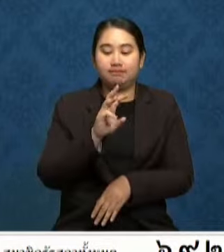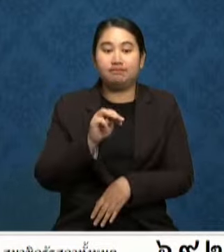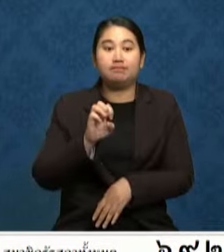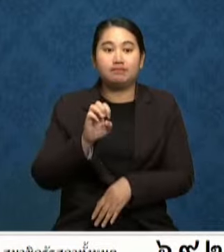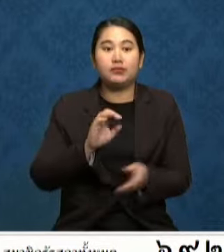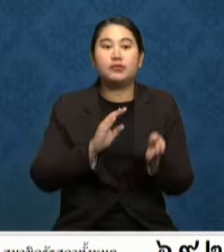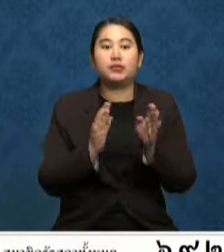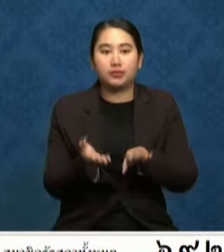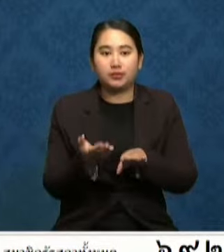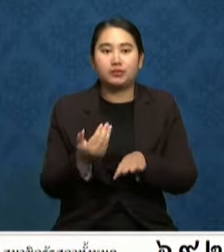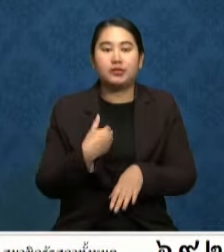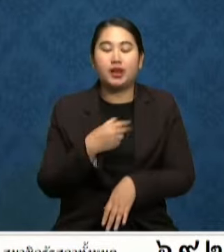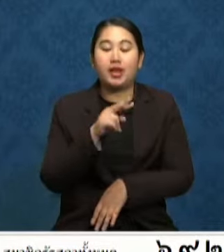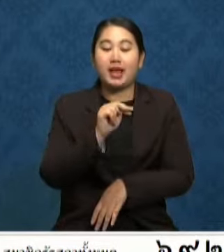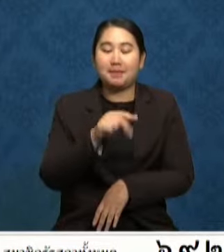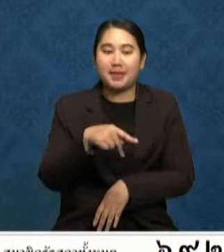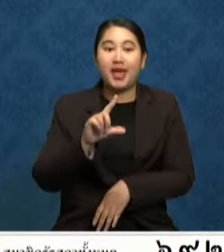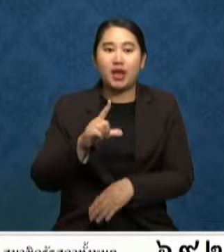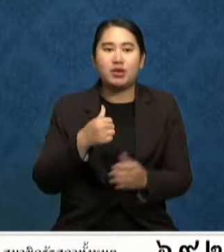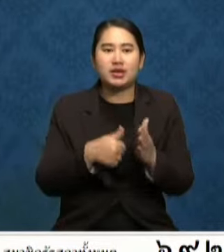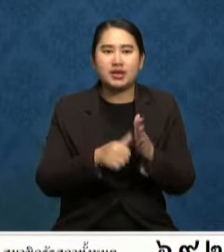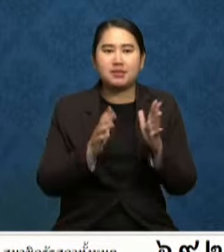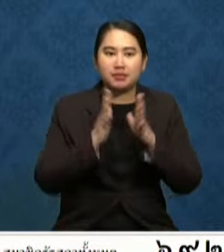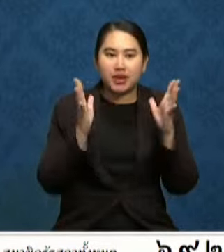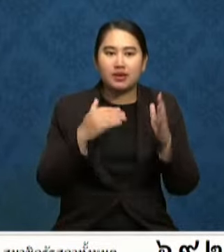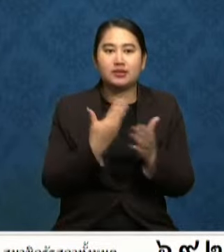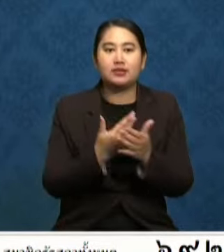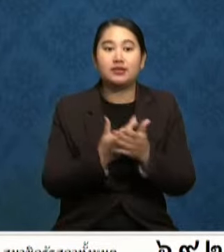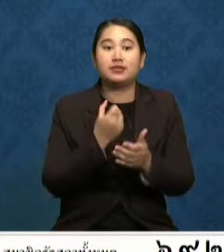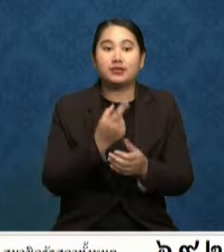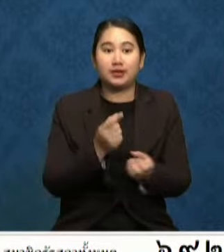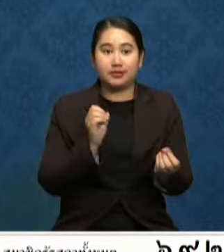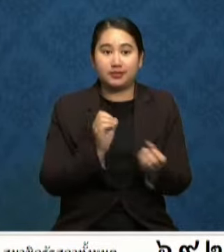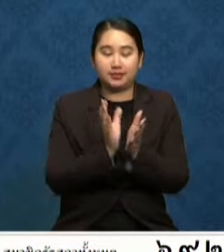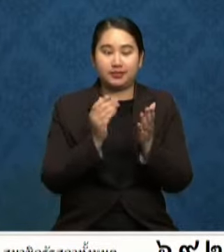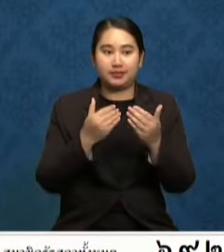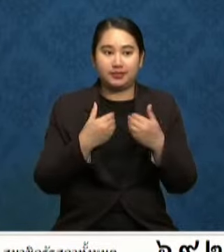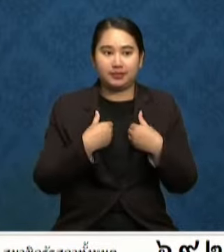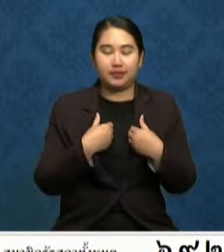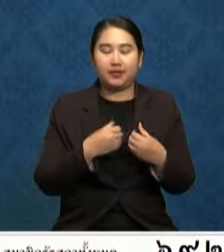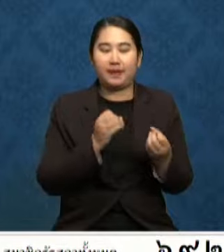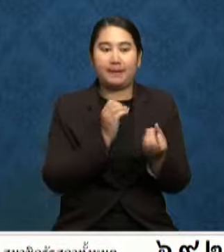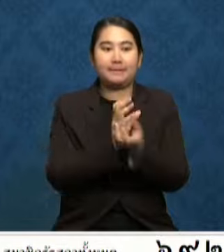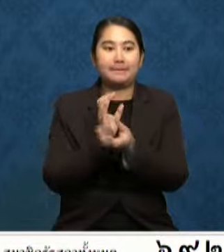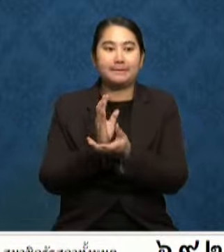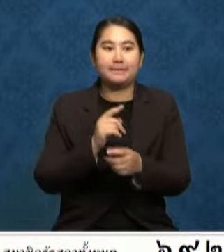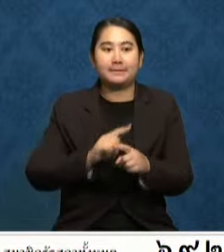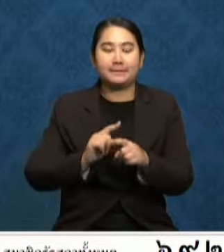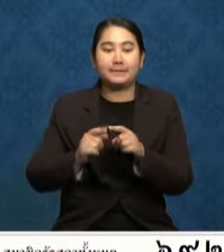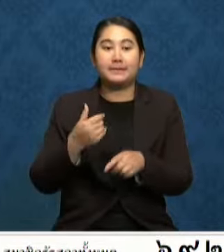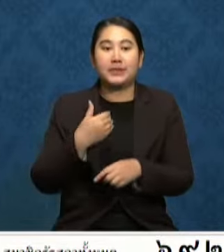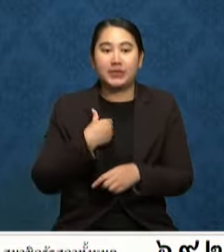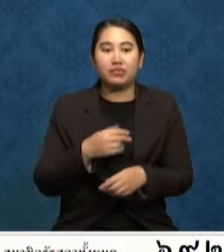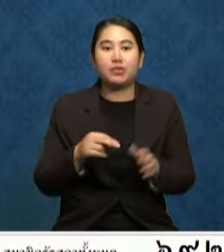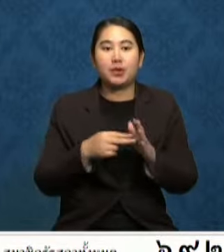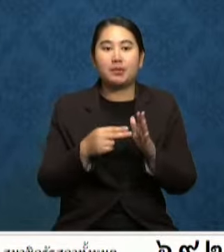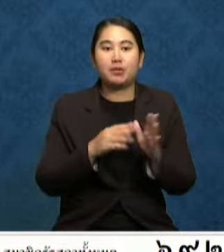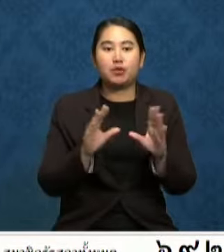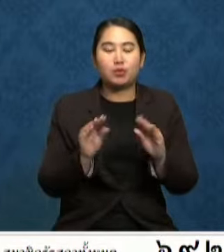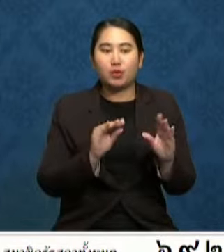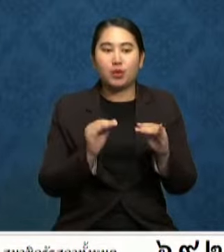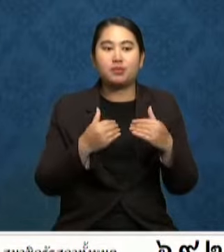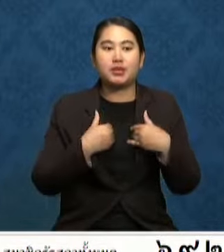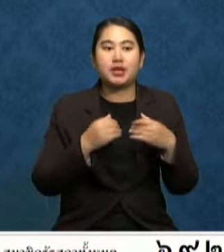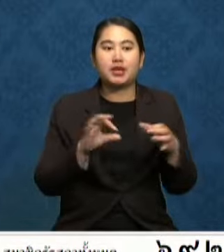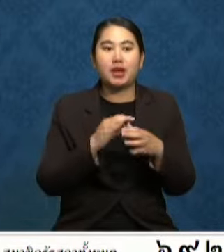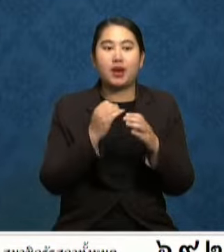NPL เยอะส่งผลต่อการจางงาน กระทบแงงานนภาพรวมเยอะนี่กพูดกเยอะอะไรเรอง